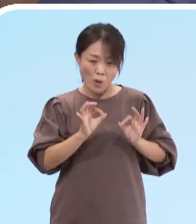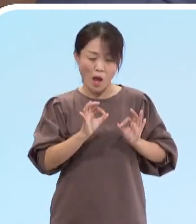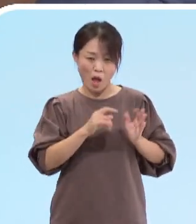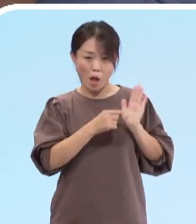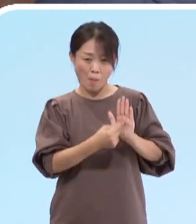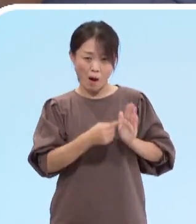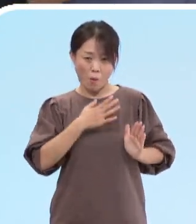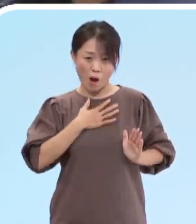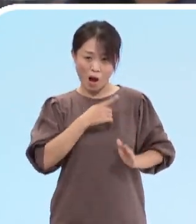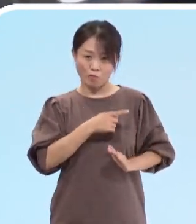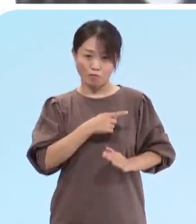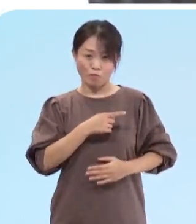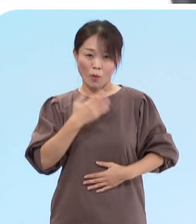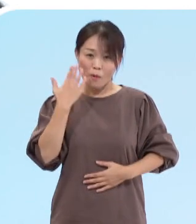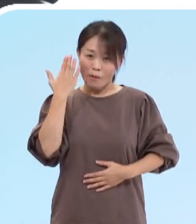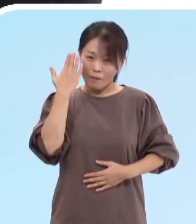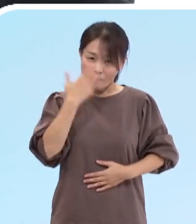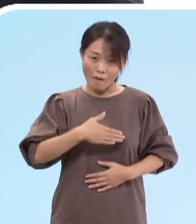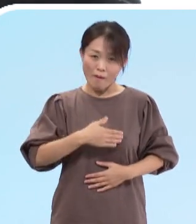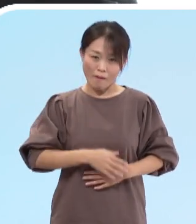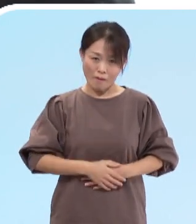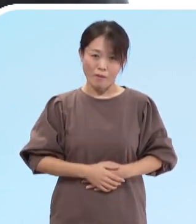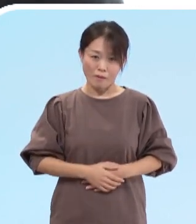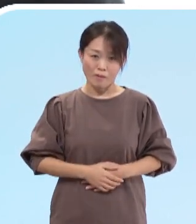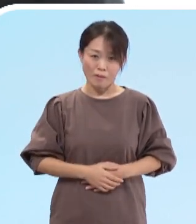そうです。 うわ、